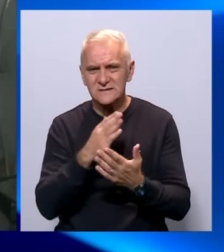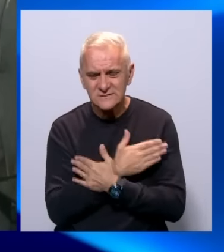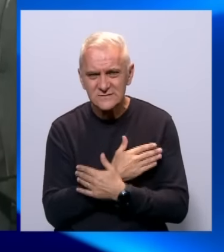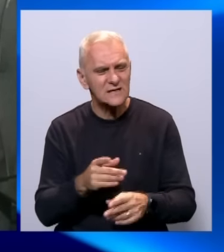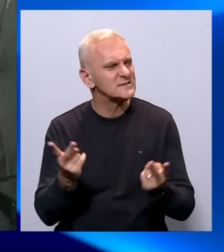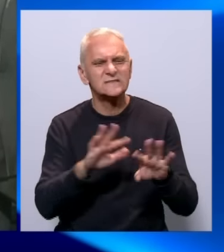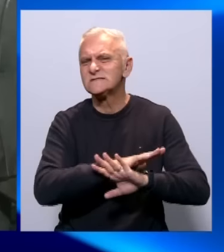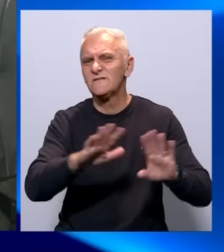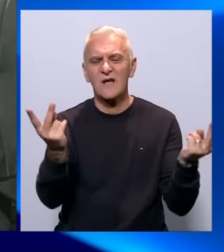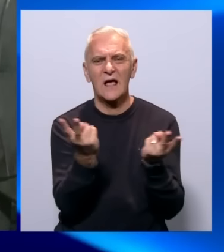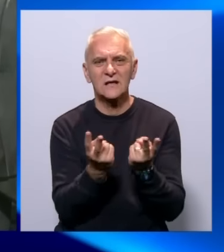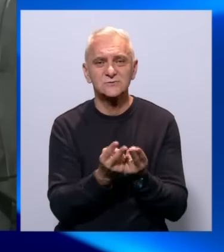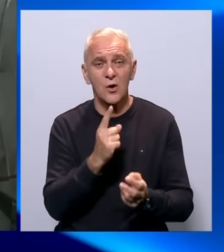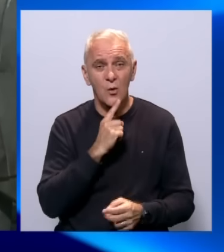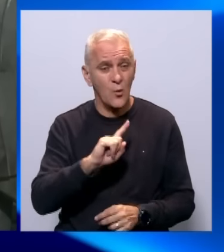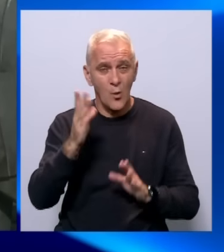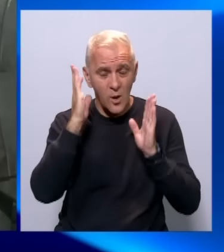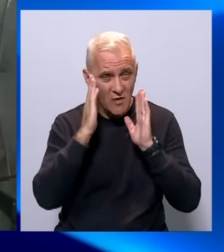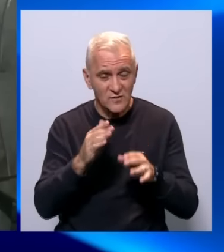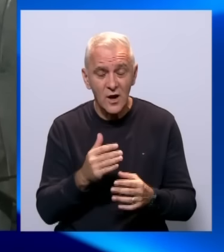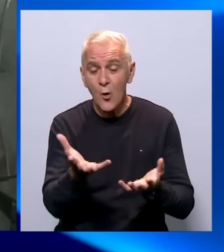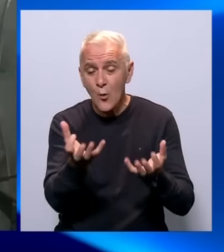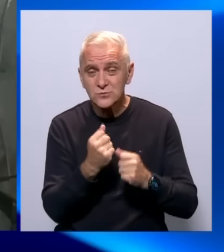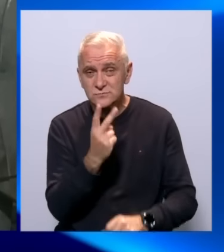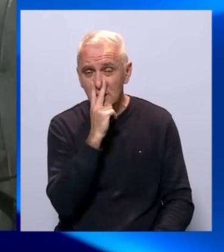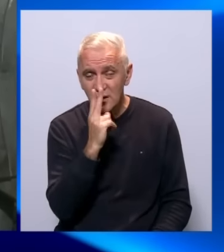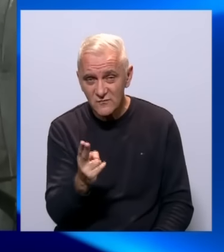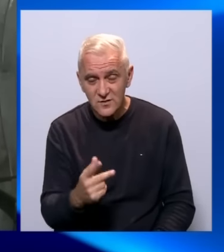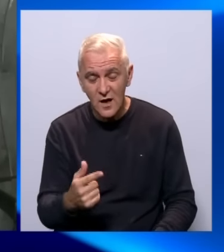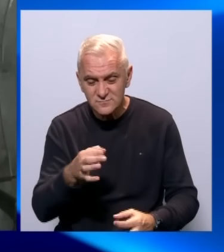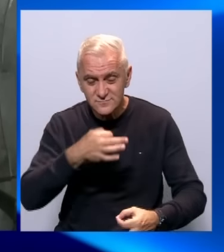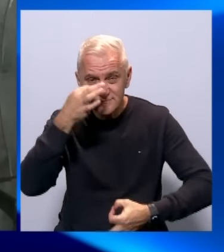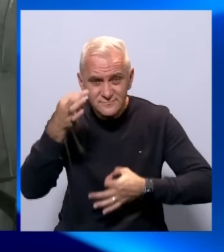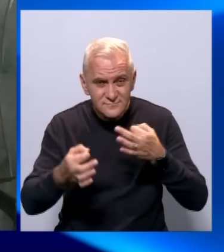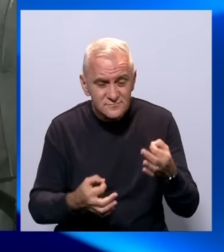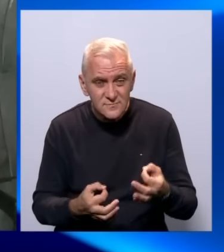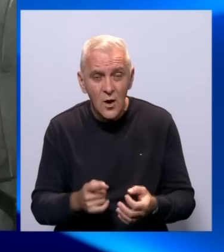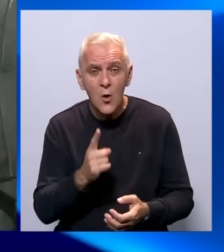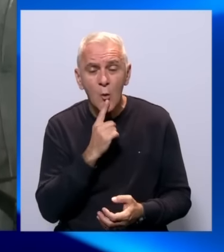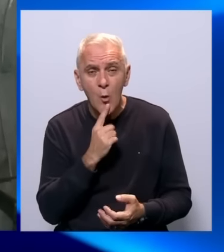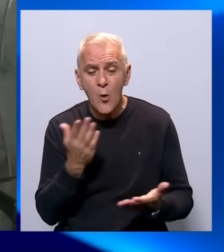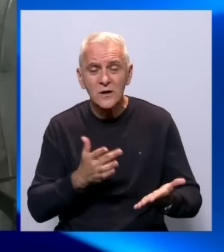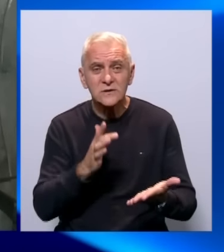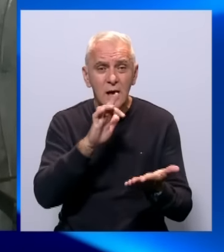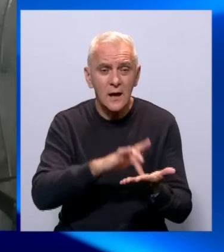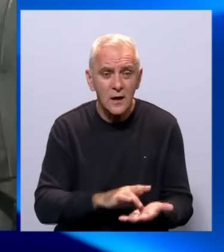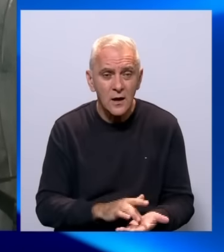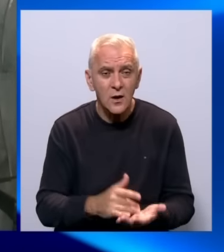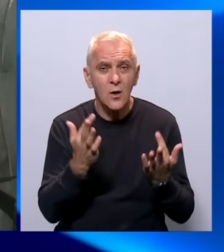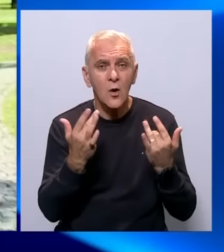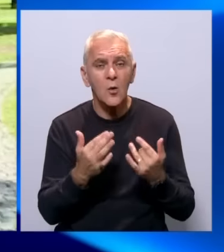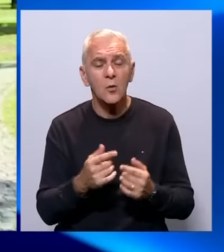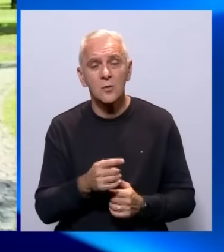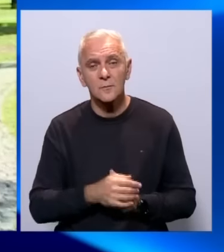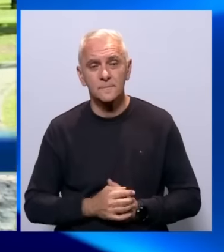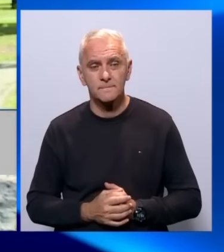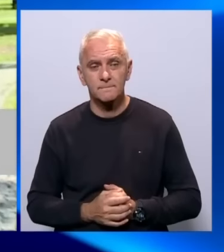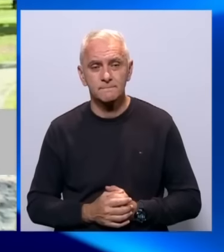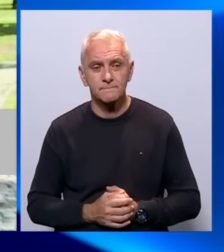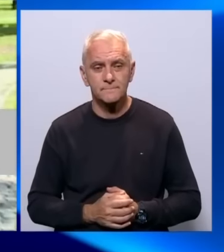je isto. Ko ne vjeruje, neka samo uzme, pogleda i analizira ko je gdje, koliko je i kako je tu došao. Nismo